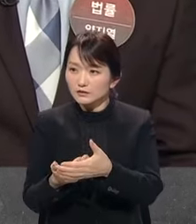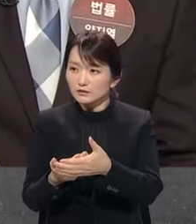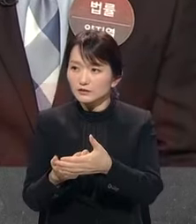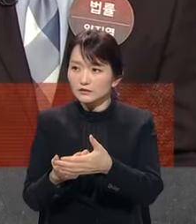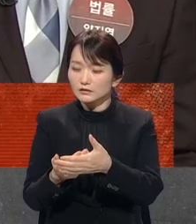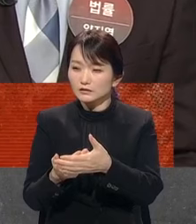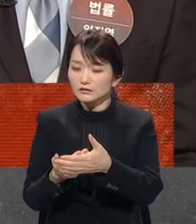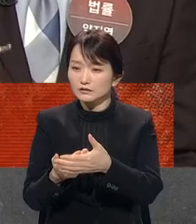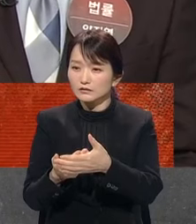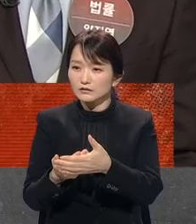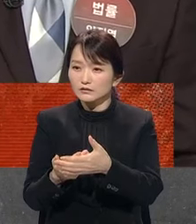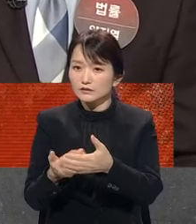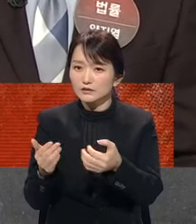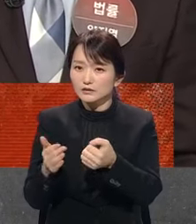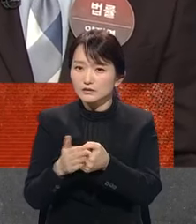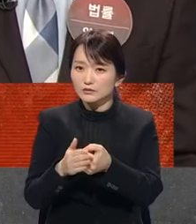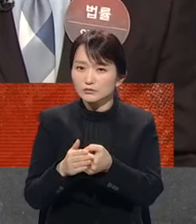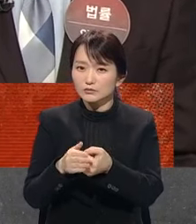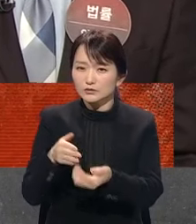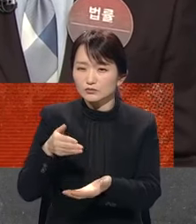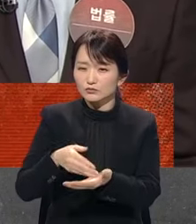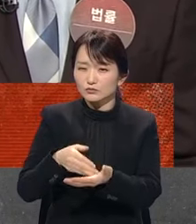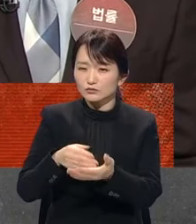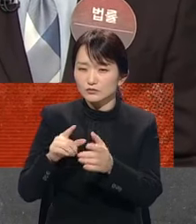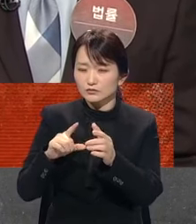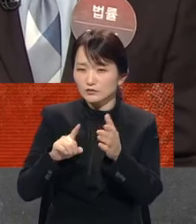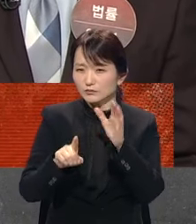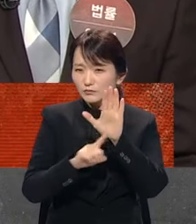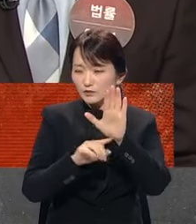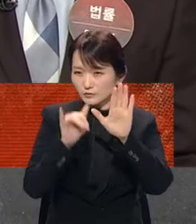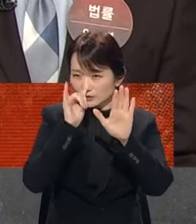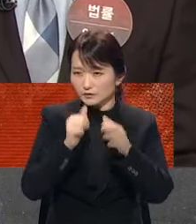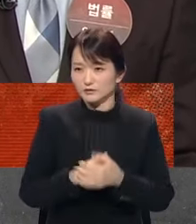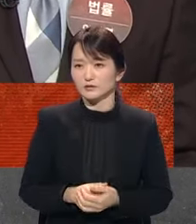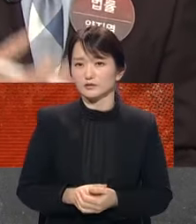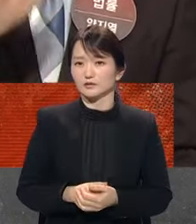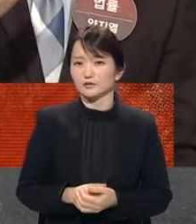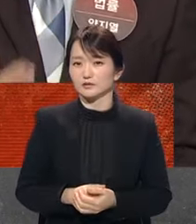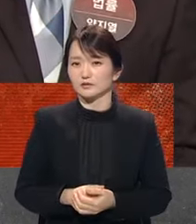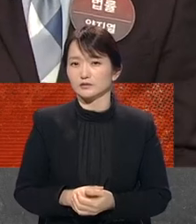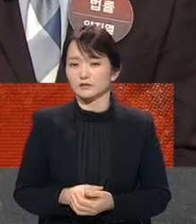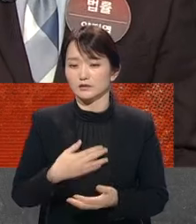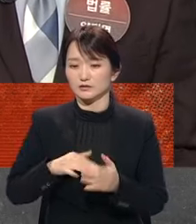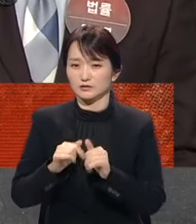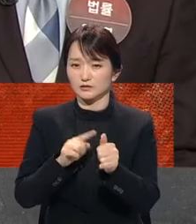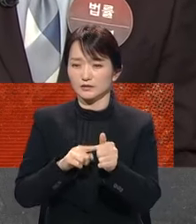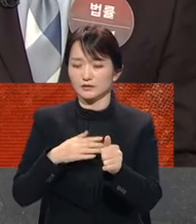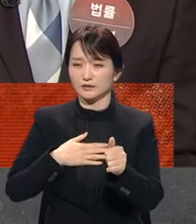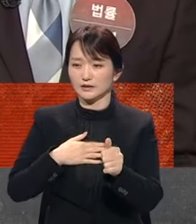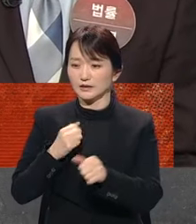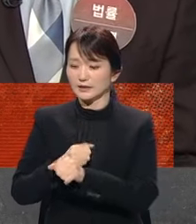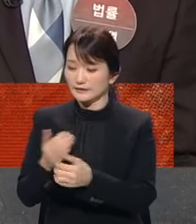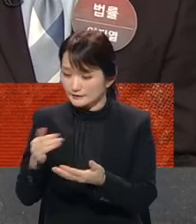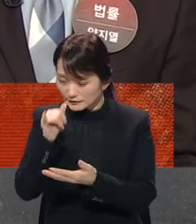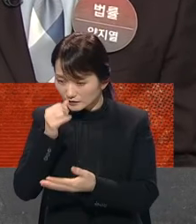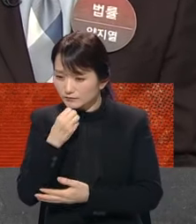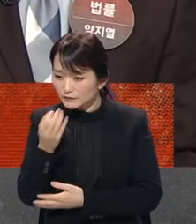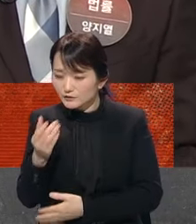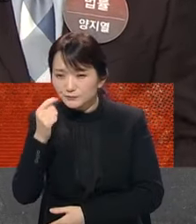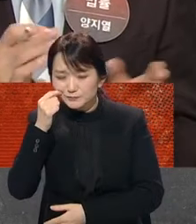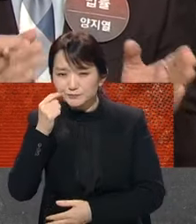내가 저질렀다라고 하면서 그런데 나 할 일이 있어서 자수 못한다라는 얘기를 했다는 겁니다. 그 사람뿐만 아니라 여러 지인들에게 그런 일을